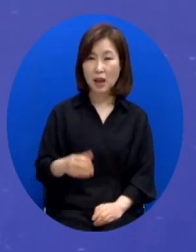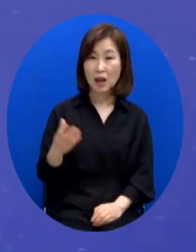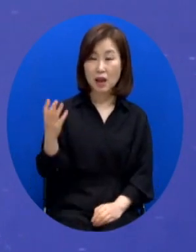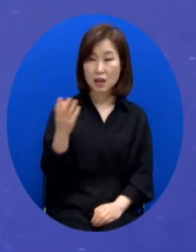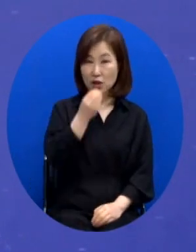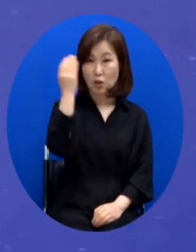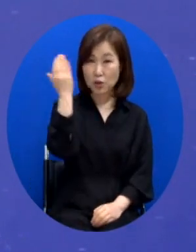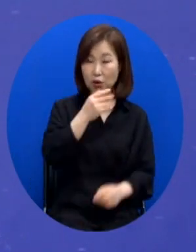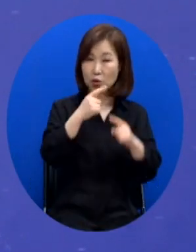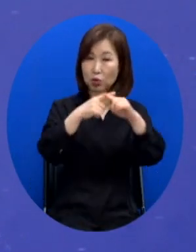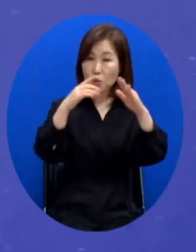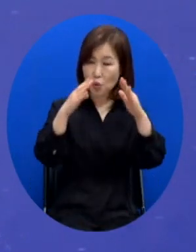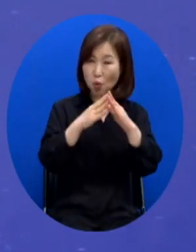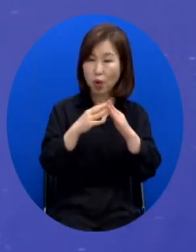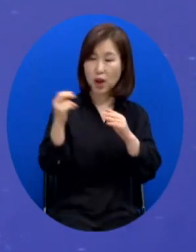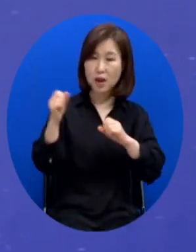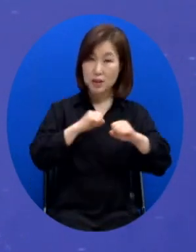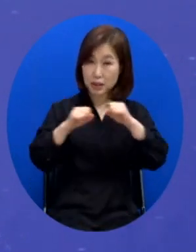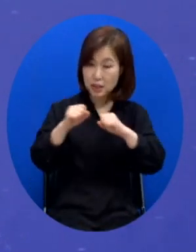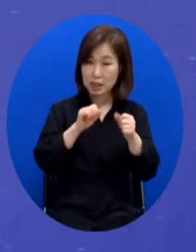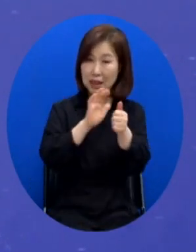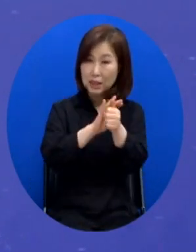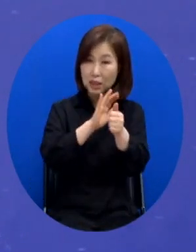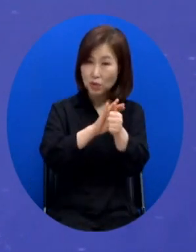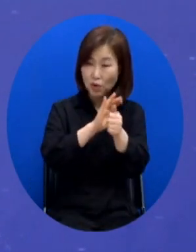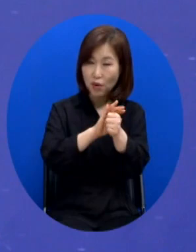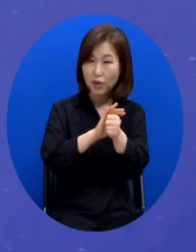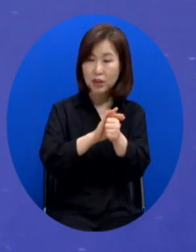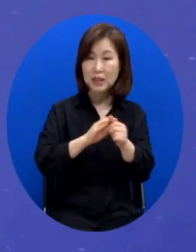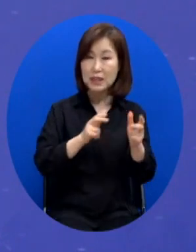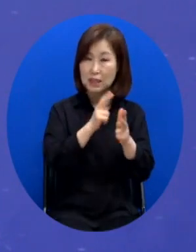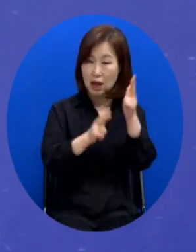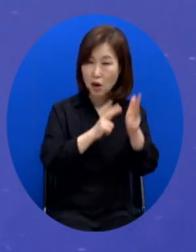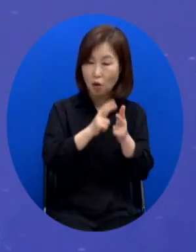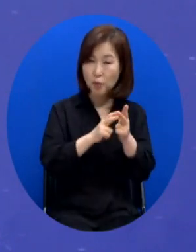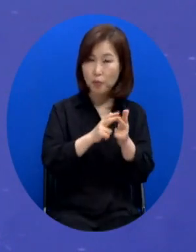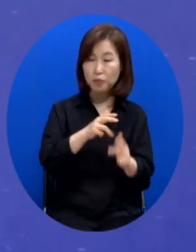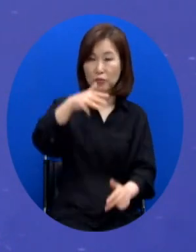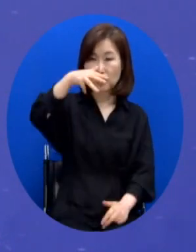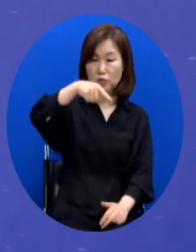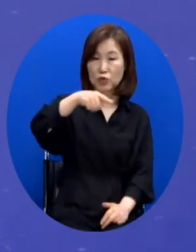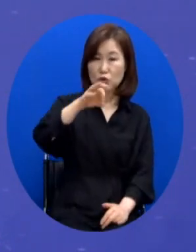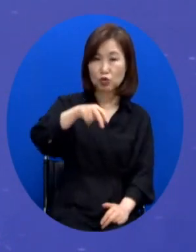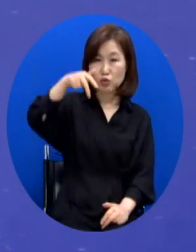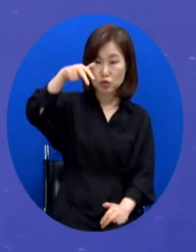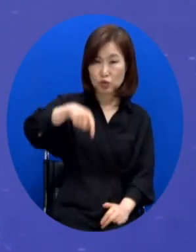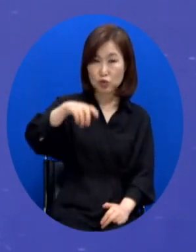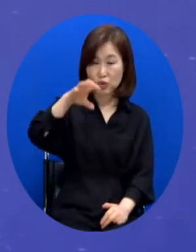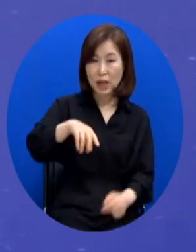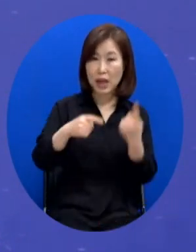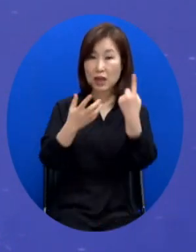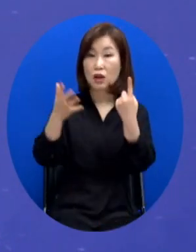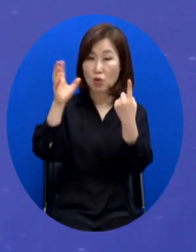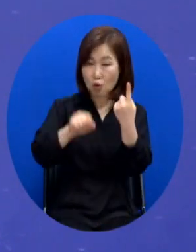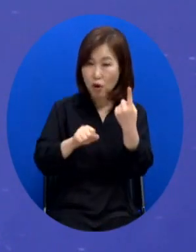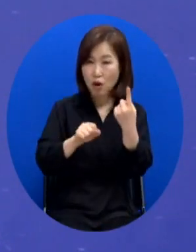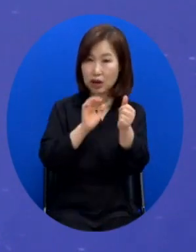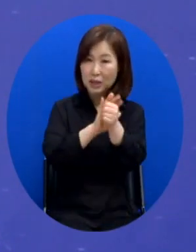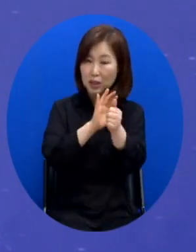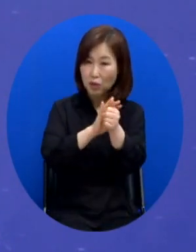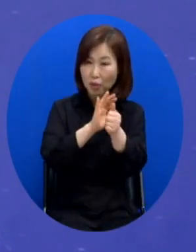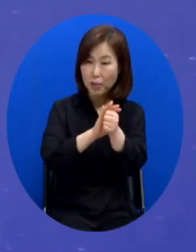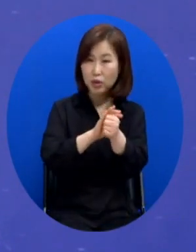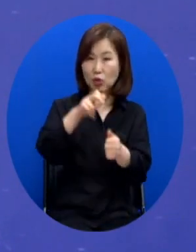기독교대한성결교회 교회 재활성화 지원사업의 첫 결실로 충주에 있는 참된 교회가 1억 원을 지원받아